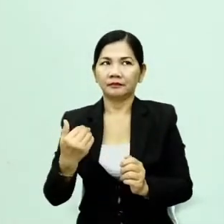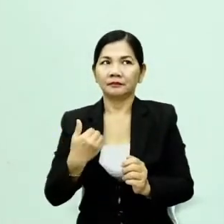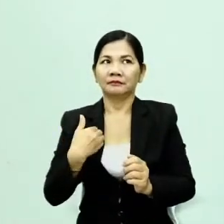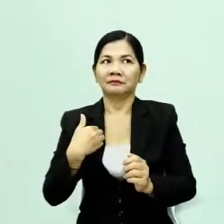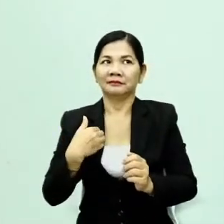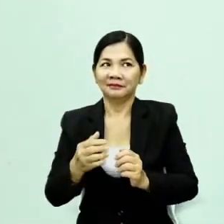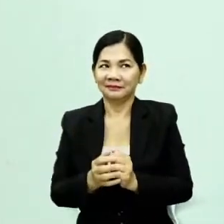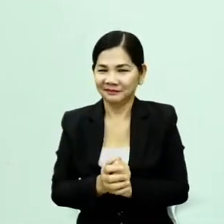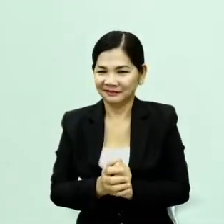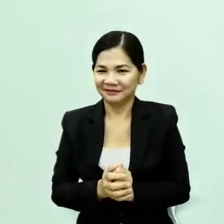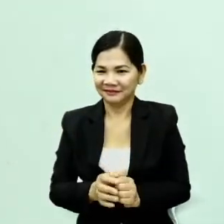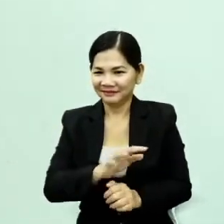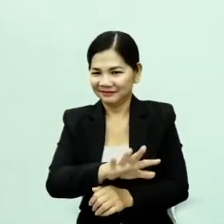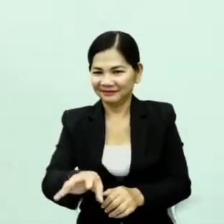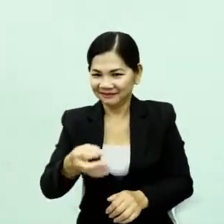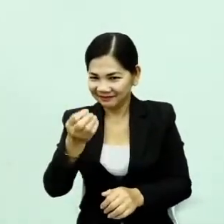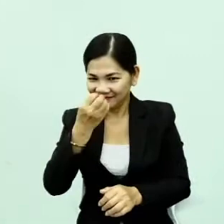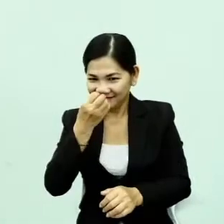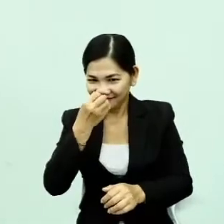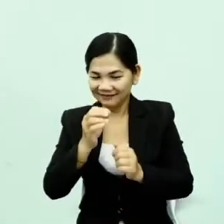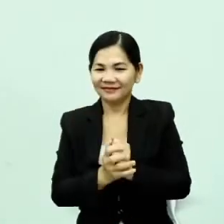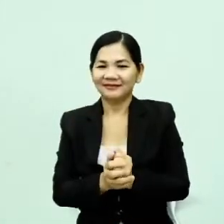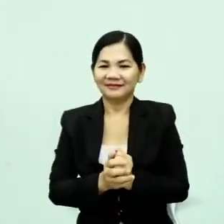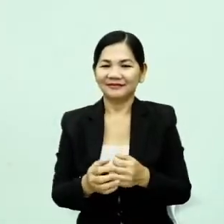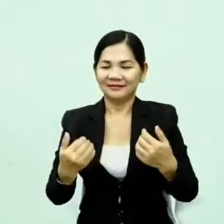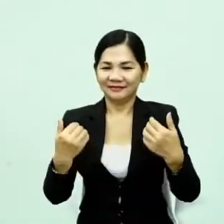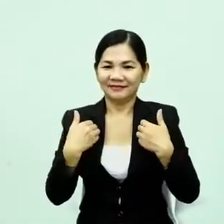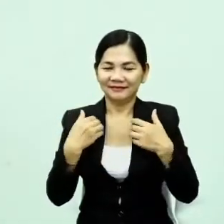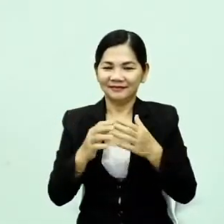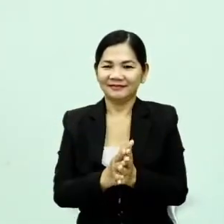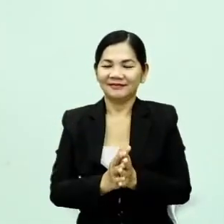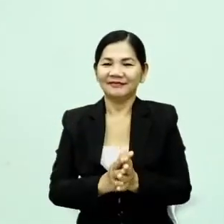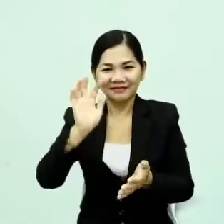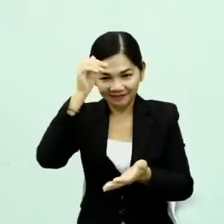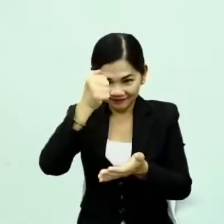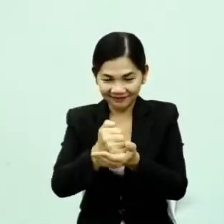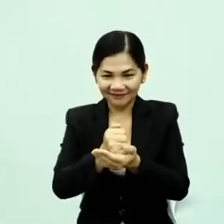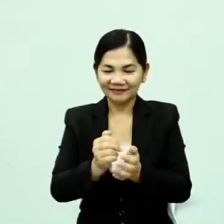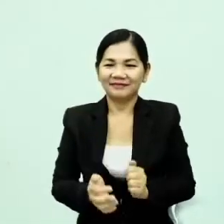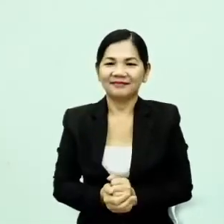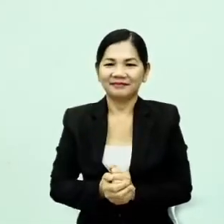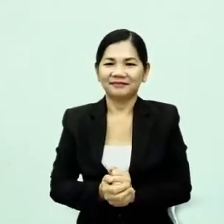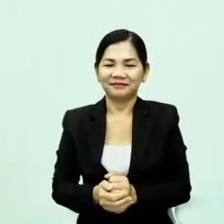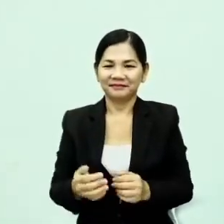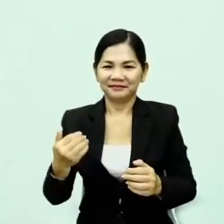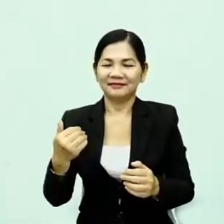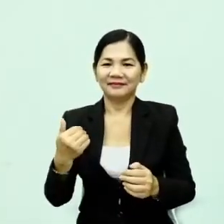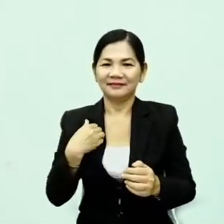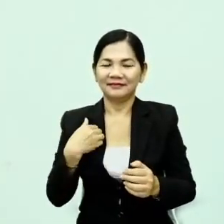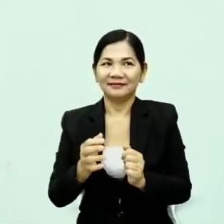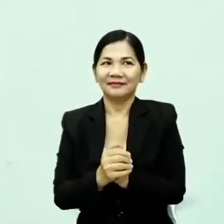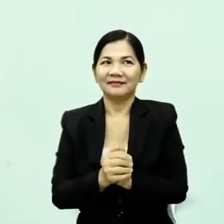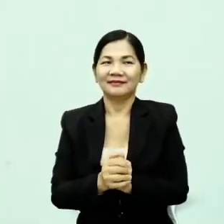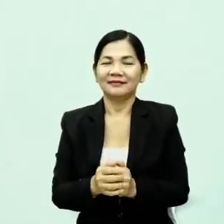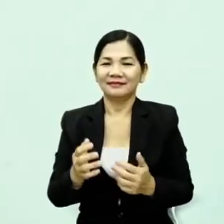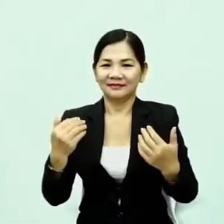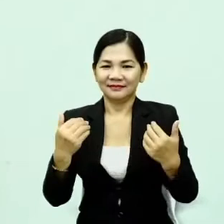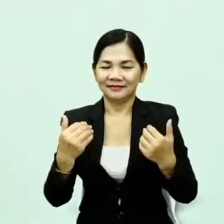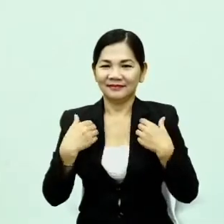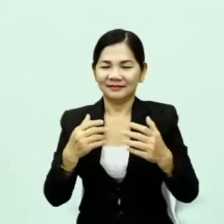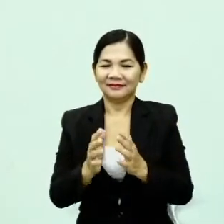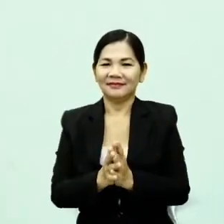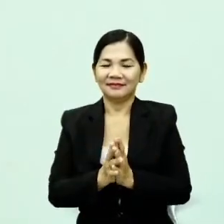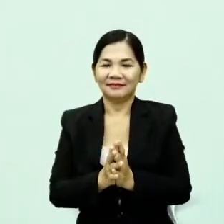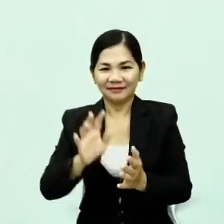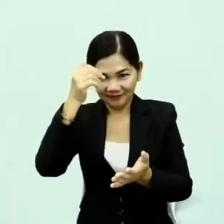nuôi dưỡng cha bó để phục cha chẳng sạp tiền ăn ấy cha miên phải giáo tới con cha sạp tiền ăn ấy cứ sốt tái cha chỉ